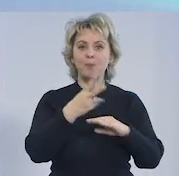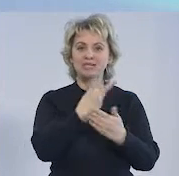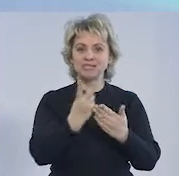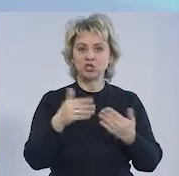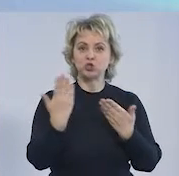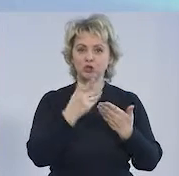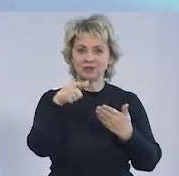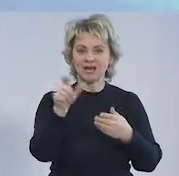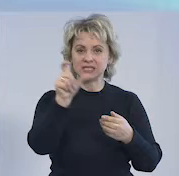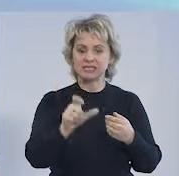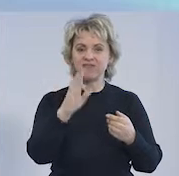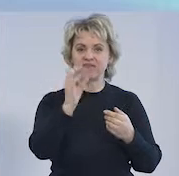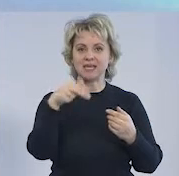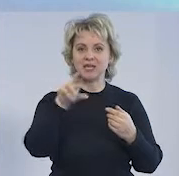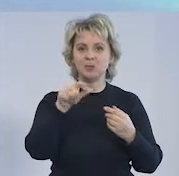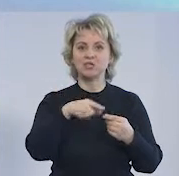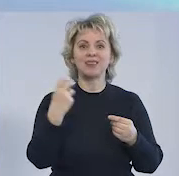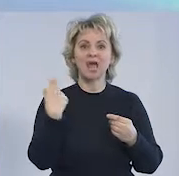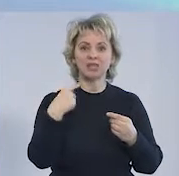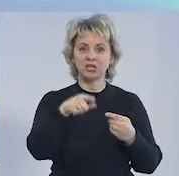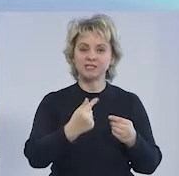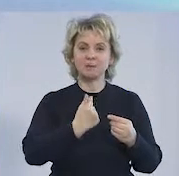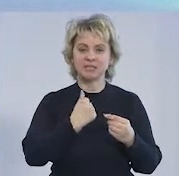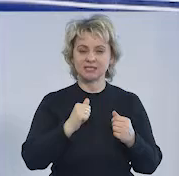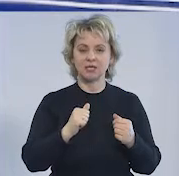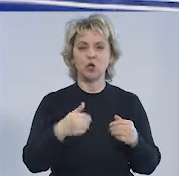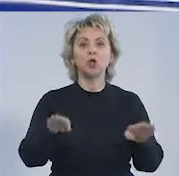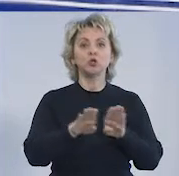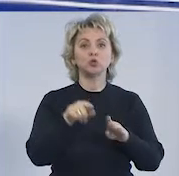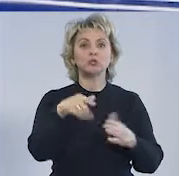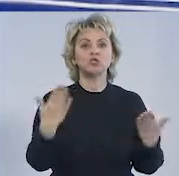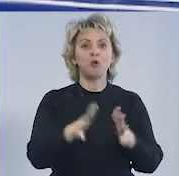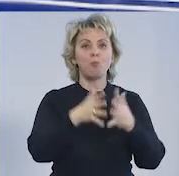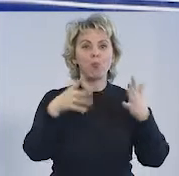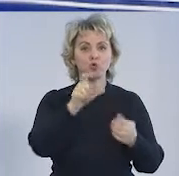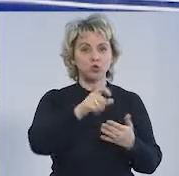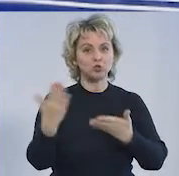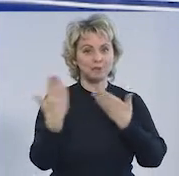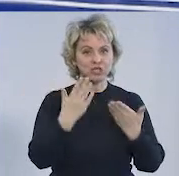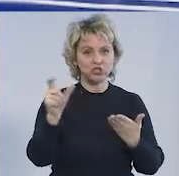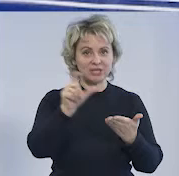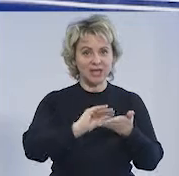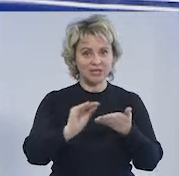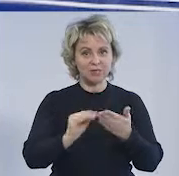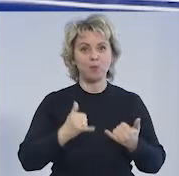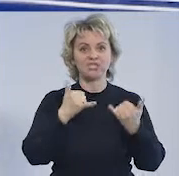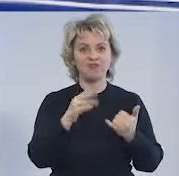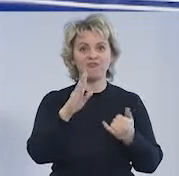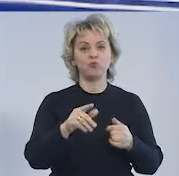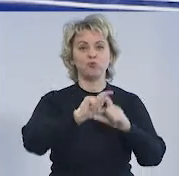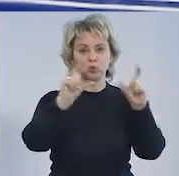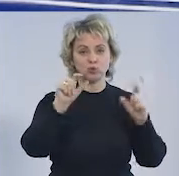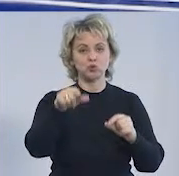посетителей, читателей статьи Википедии о вузе на английском языке. Ну, то есть вот, чем больше людей прочитало статью Википедии, посвященную